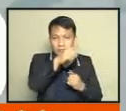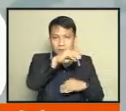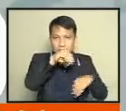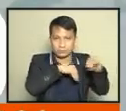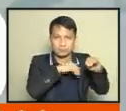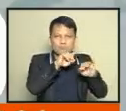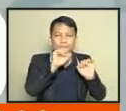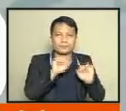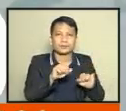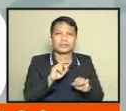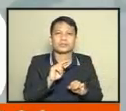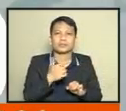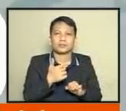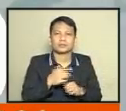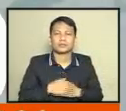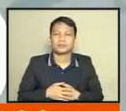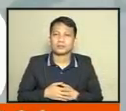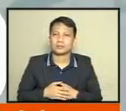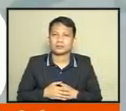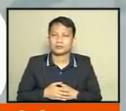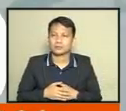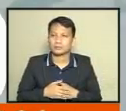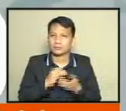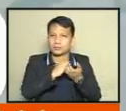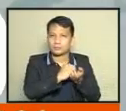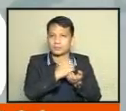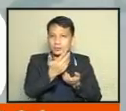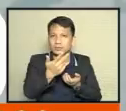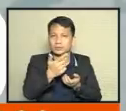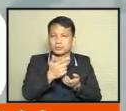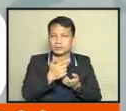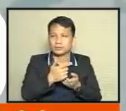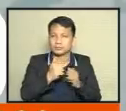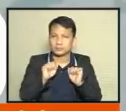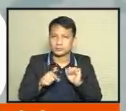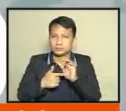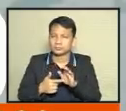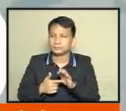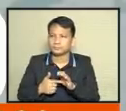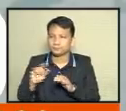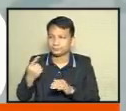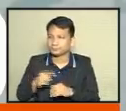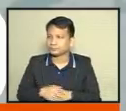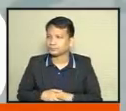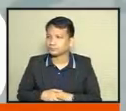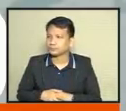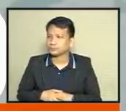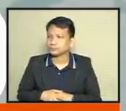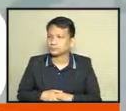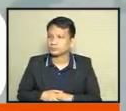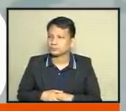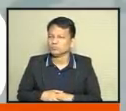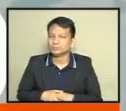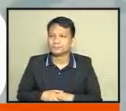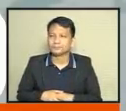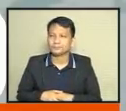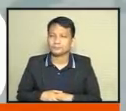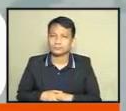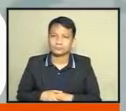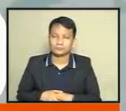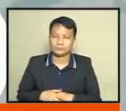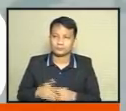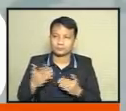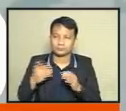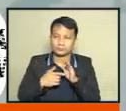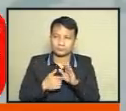ma'am, by next week, nakauwi na yung ating kababayan. Yes po, sir. O, sige po, asahan po namin yan,